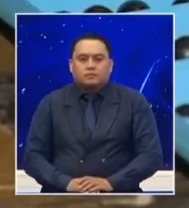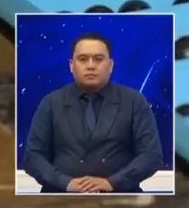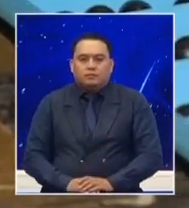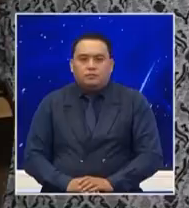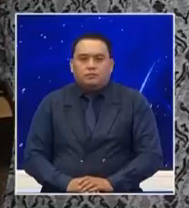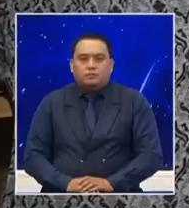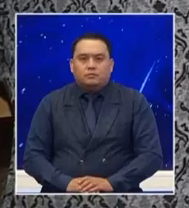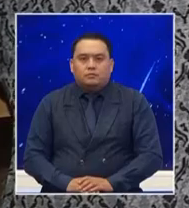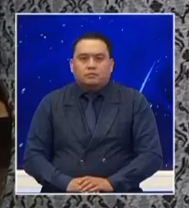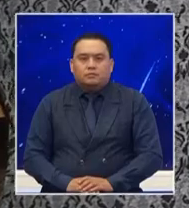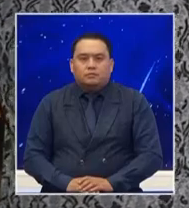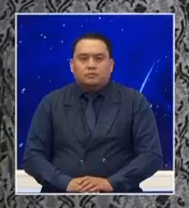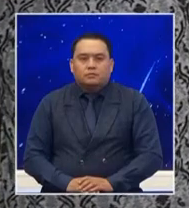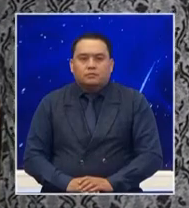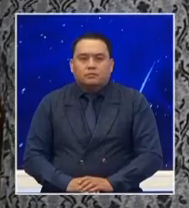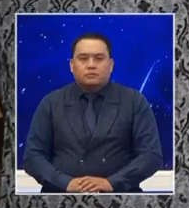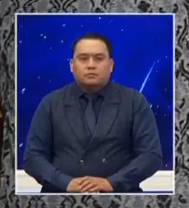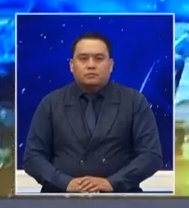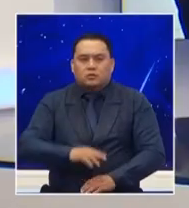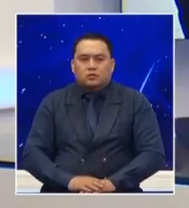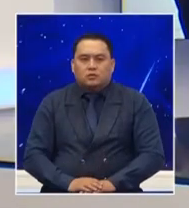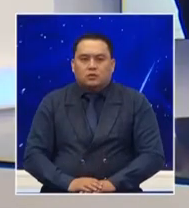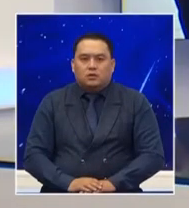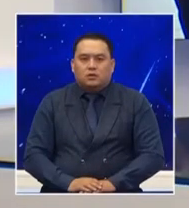Несіпбек, Абзал Нүсіпов, Жетісу телеарнасы.